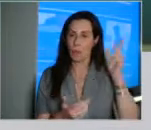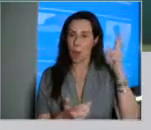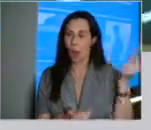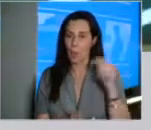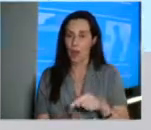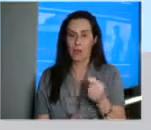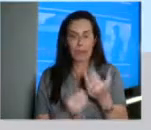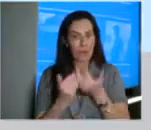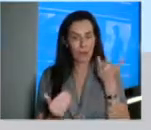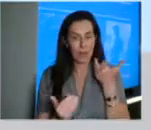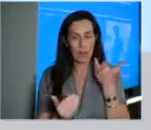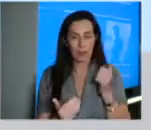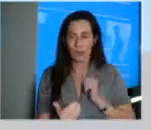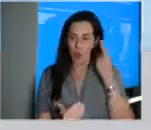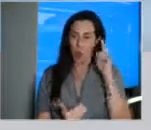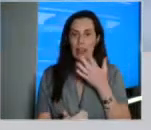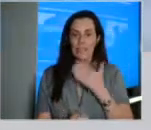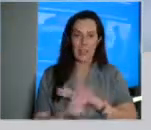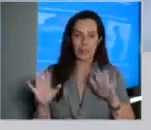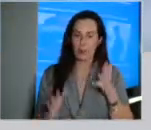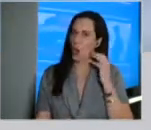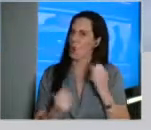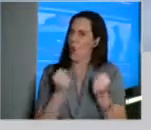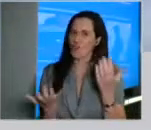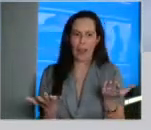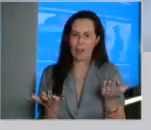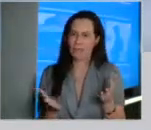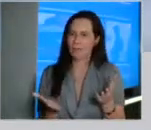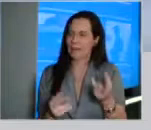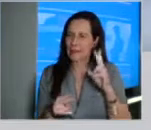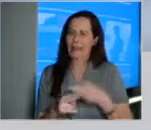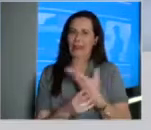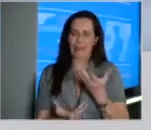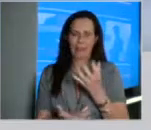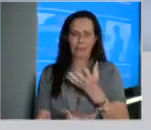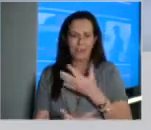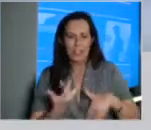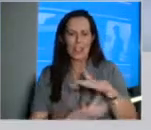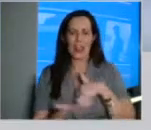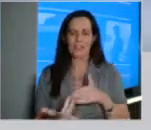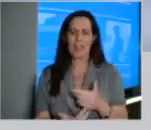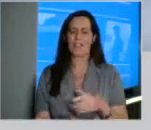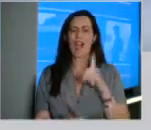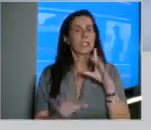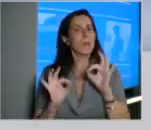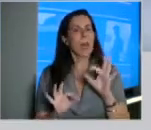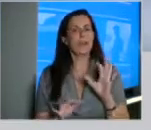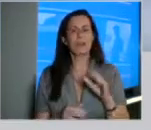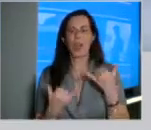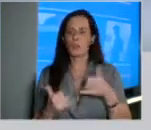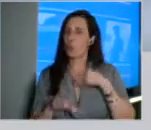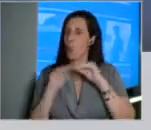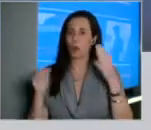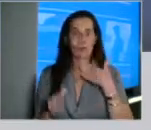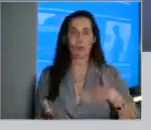לארץ, קצת לפני תקופת השירות, לא יודע עברית, ואז נורא קשה לו להסתגל ולהתערבב בחברה. כן. אז בעצם היום יש לנו מורות